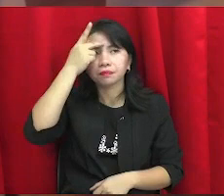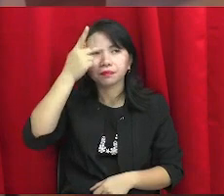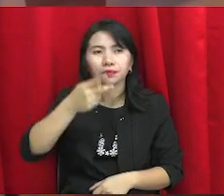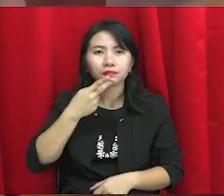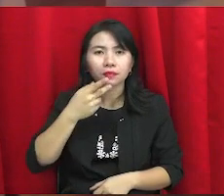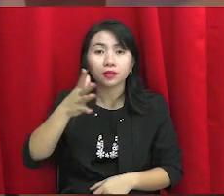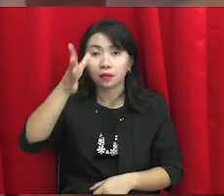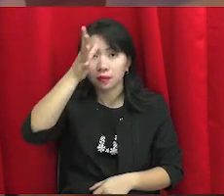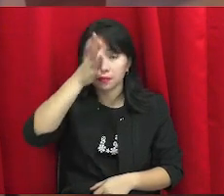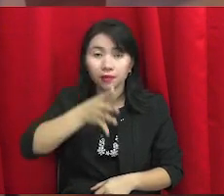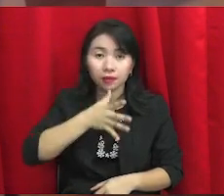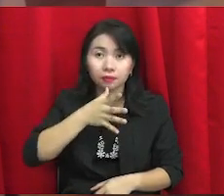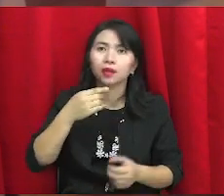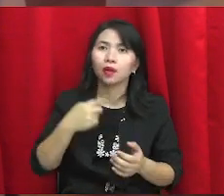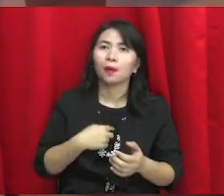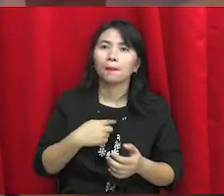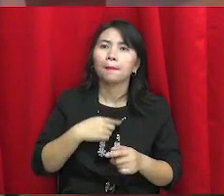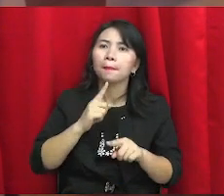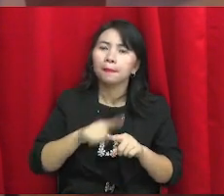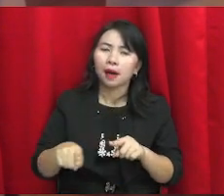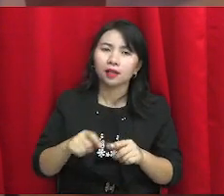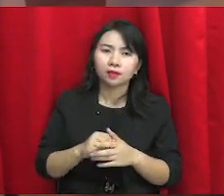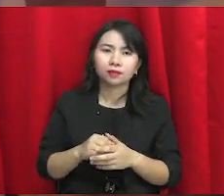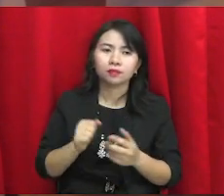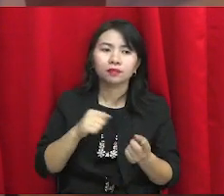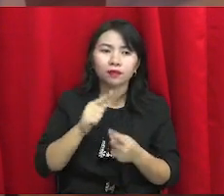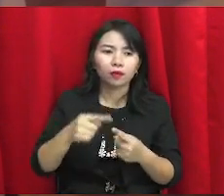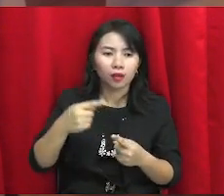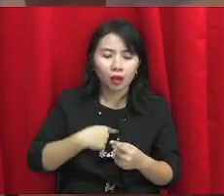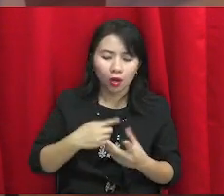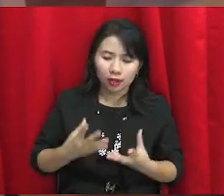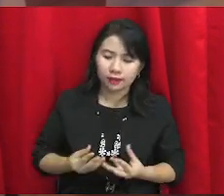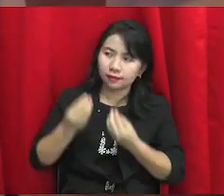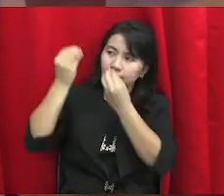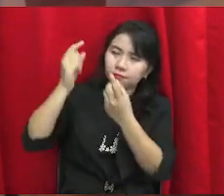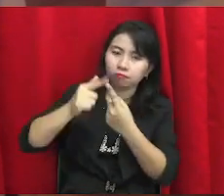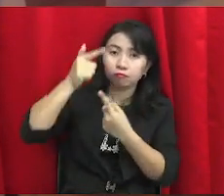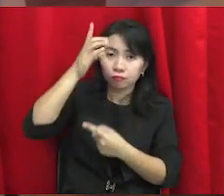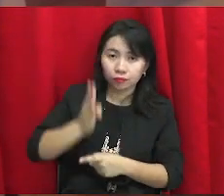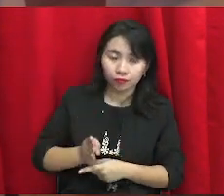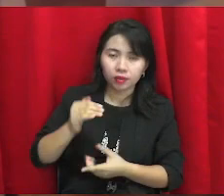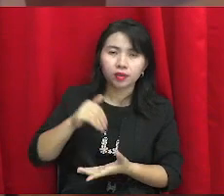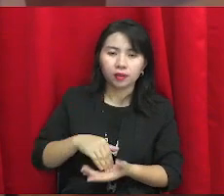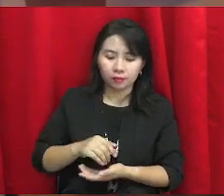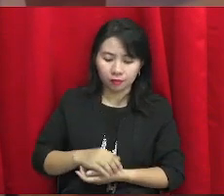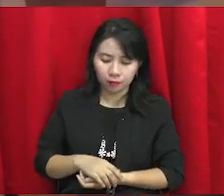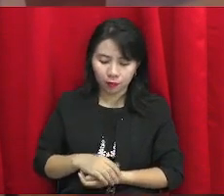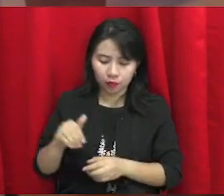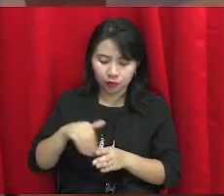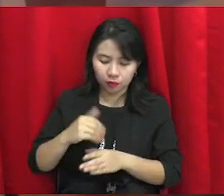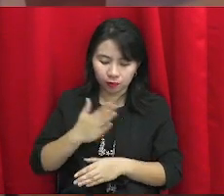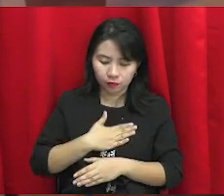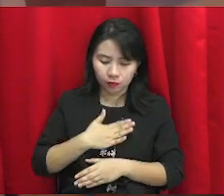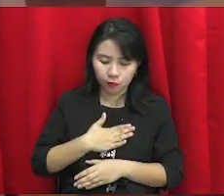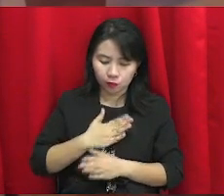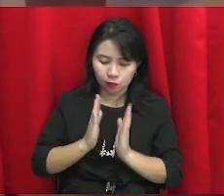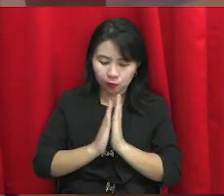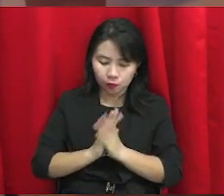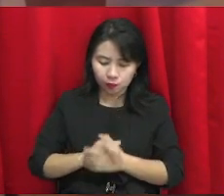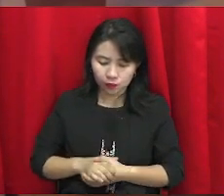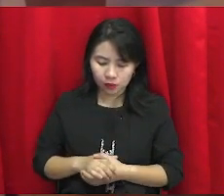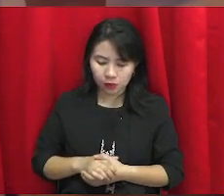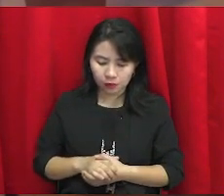pero the fact po na ibinigay ko na, ikinumit ko na yung buhay ko sa Panginoon. Sabi ko nga sa prayer ko na kung ano